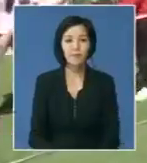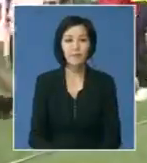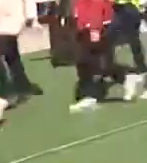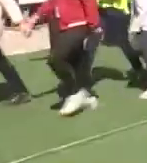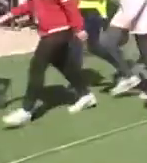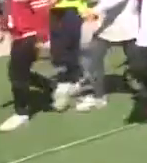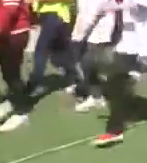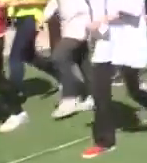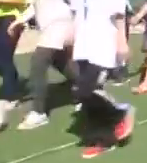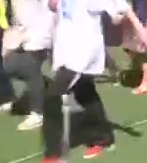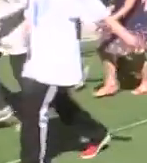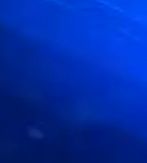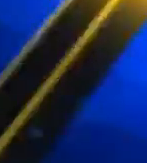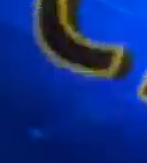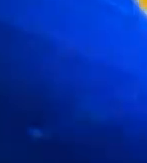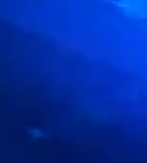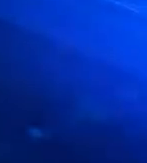Талдықорған.